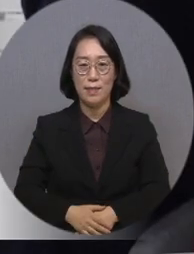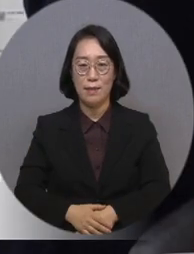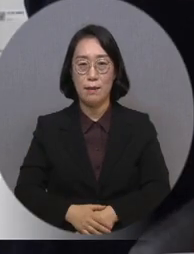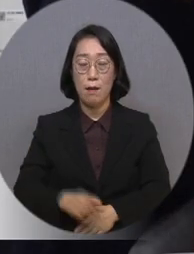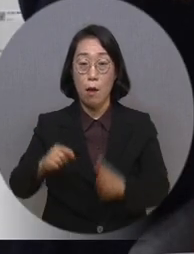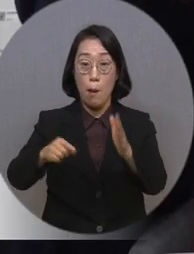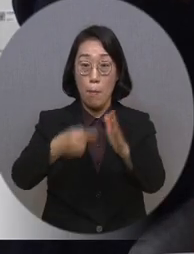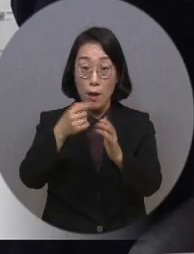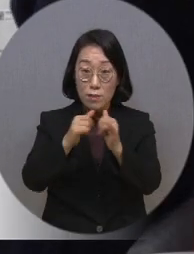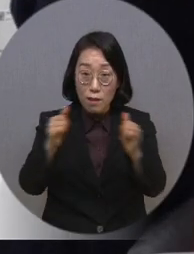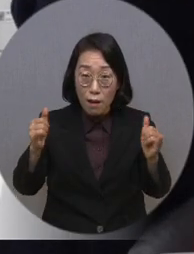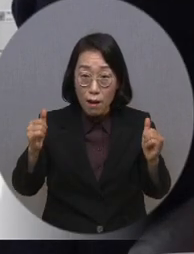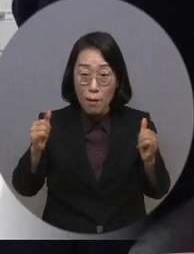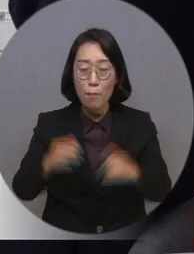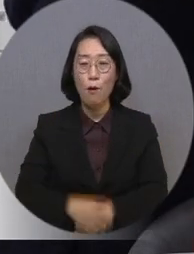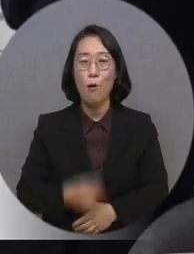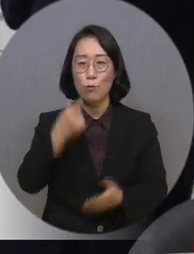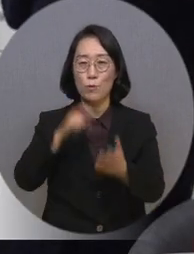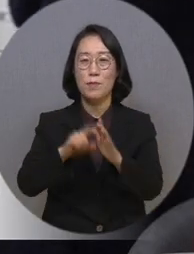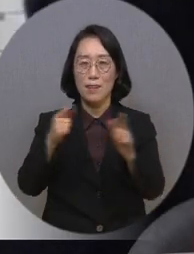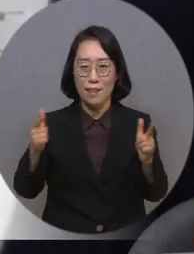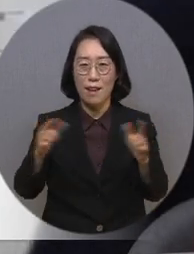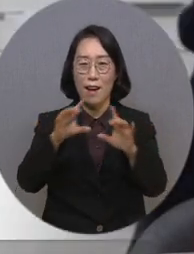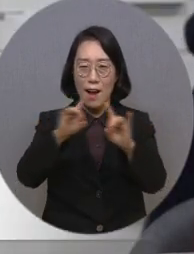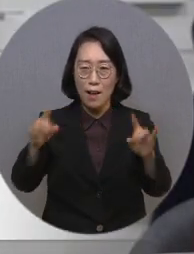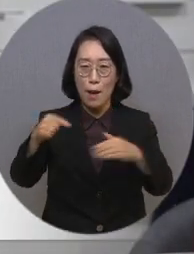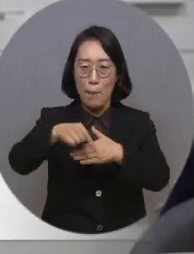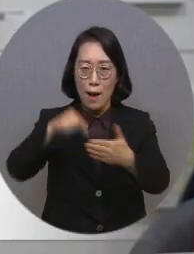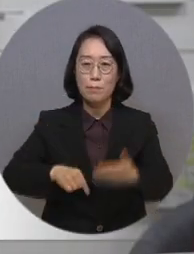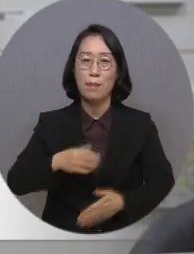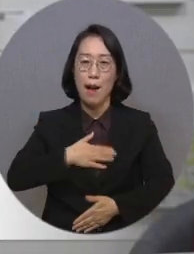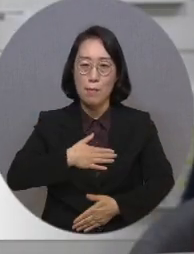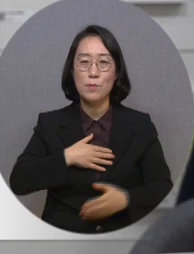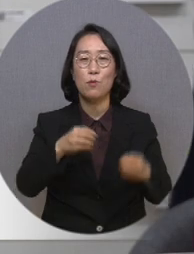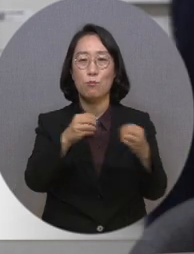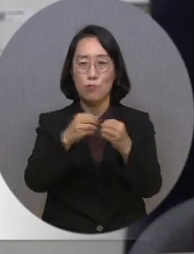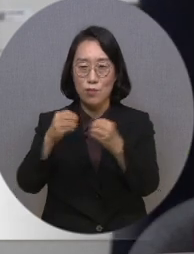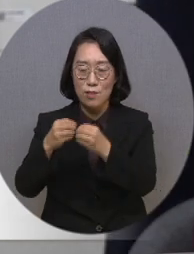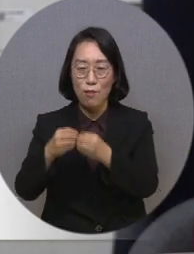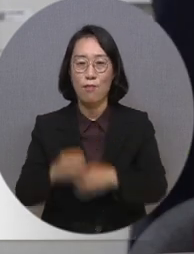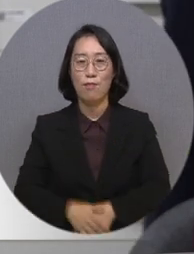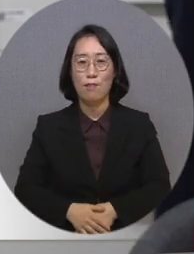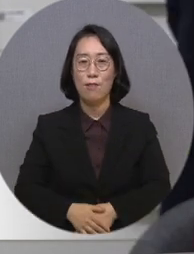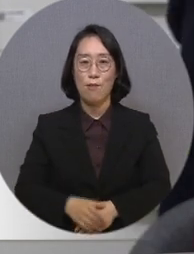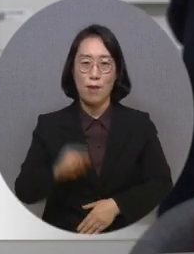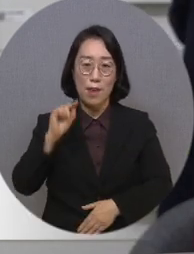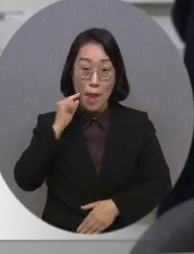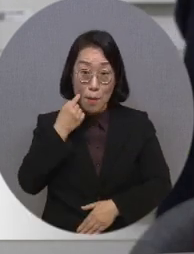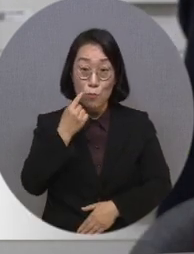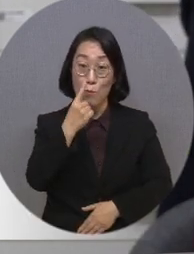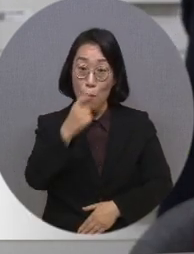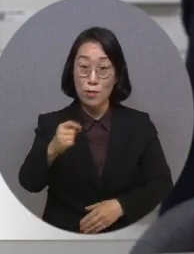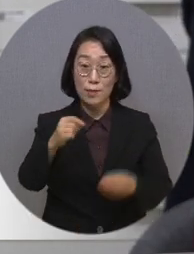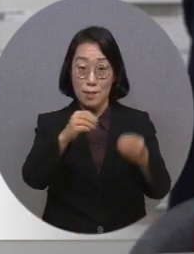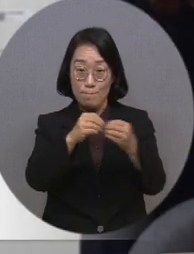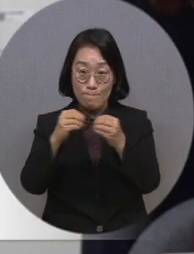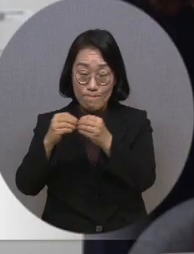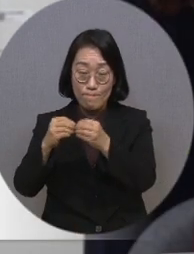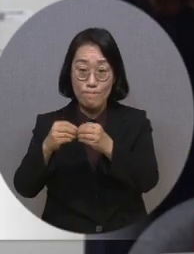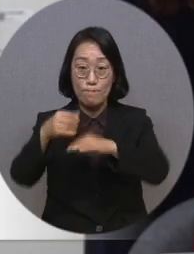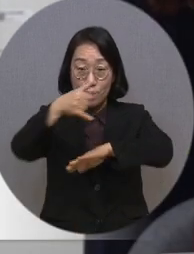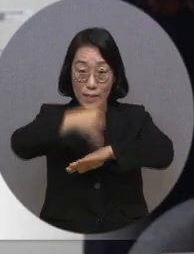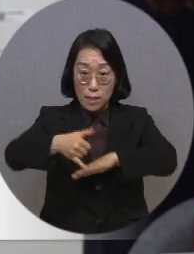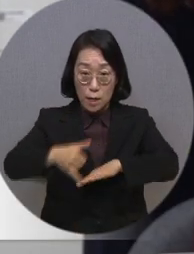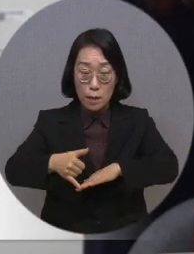100명 쉽지는 않았는데요. 각각의 마음을 표현한 글, 마음으로 부르고 글로 부른 노래 전시회를 기획하게 됐고